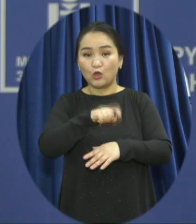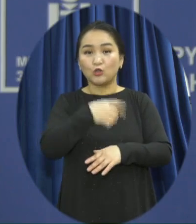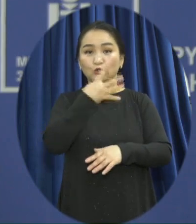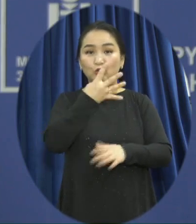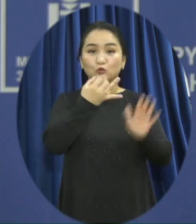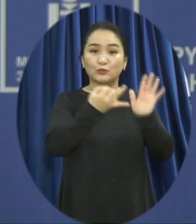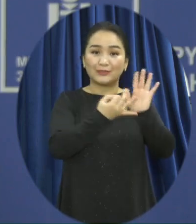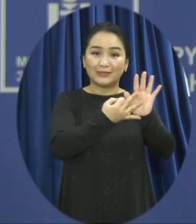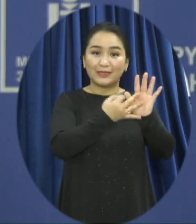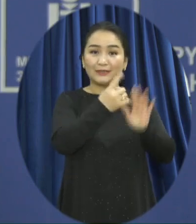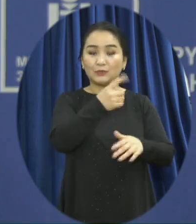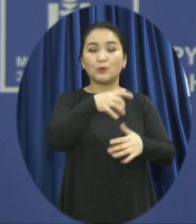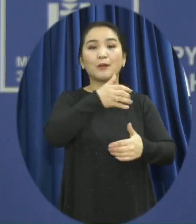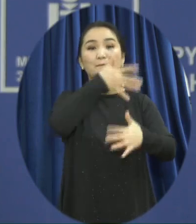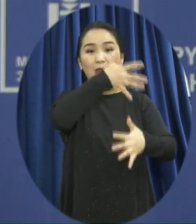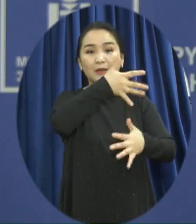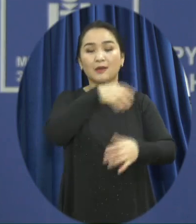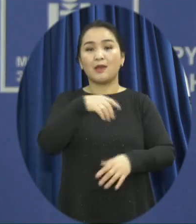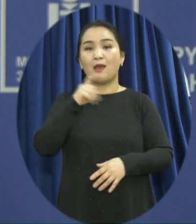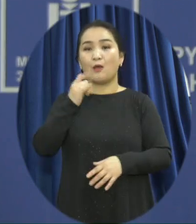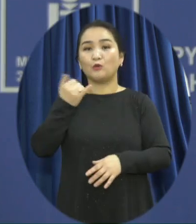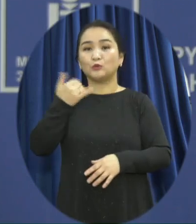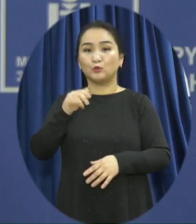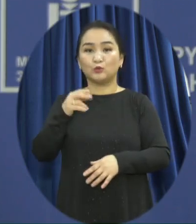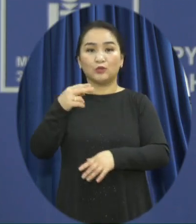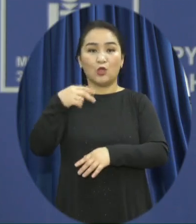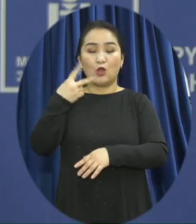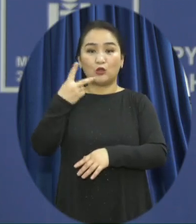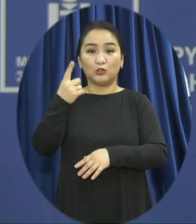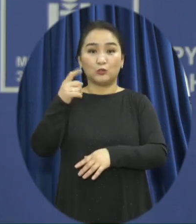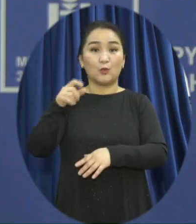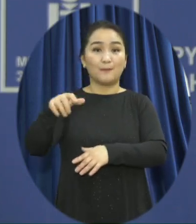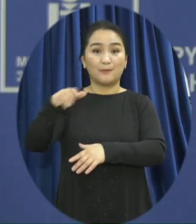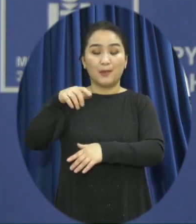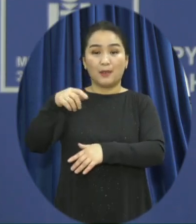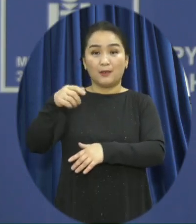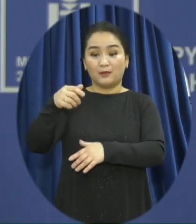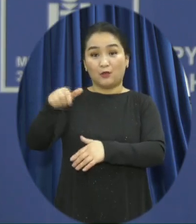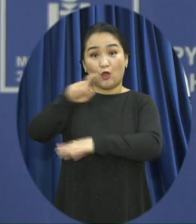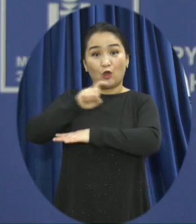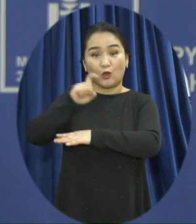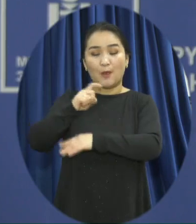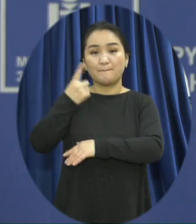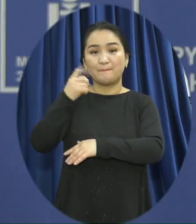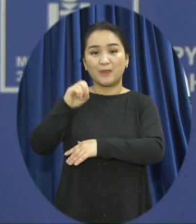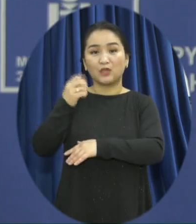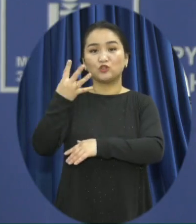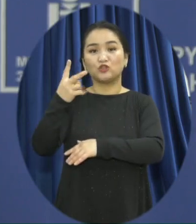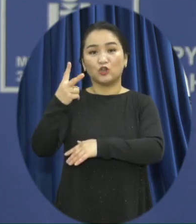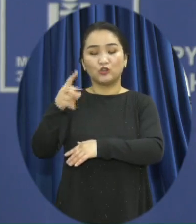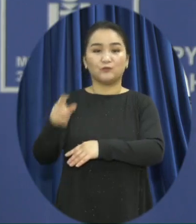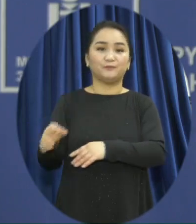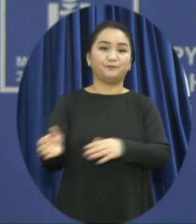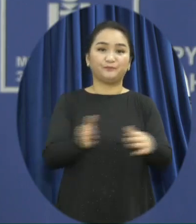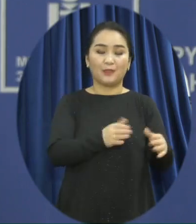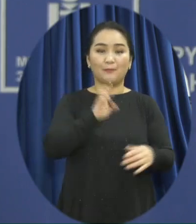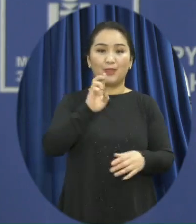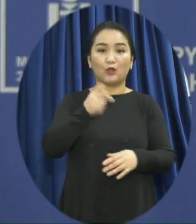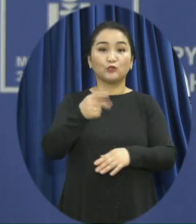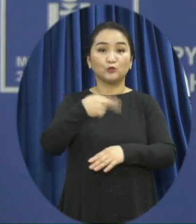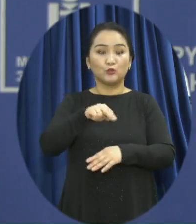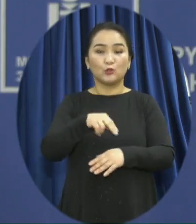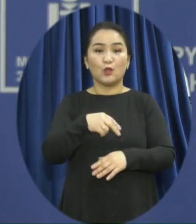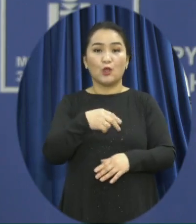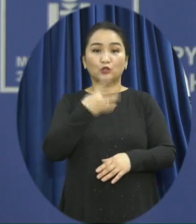481-р байрыг, хаанул дүргийн 21-р хороо буян тухай 2-ын 1042 хотхныг, баянгол дүргийн 25-р хороо 301-р